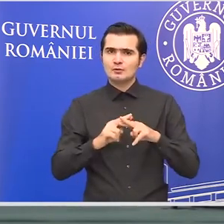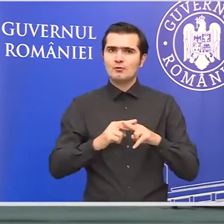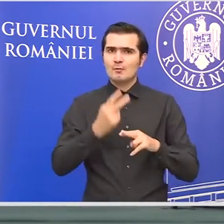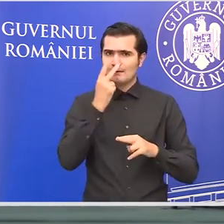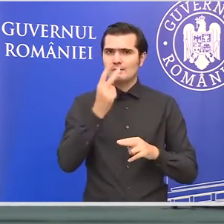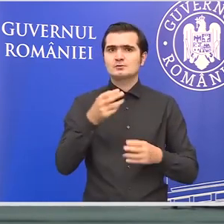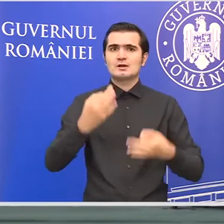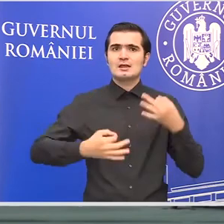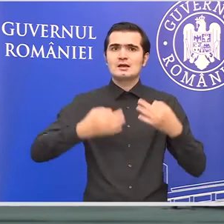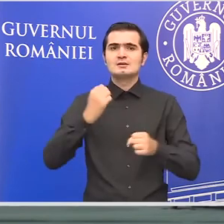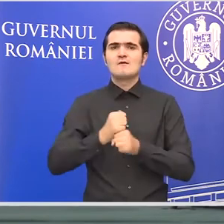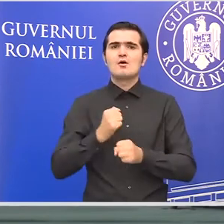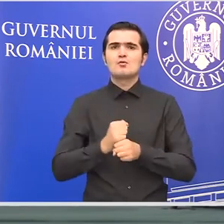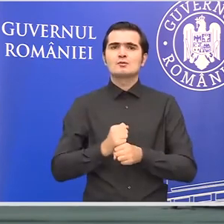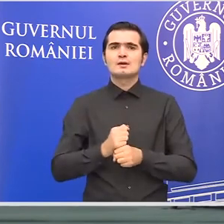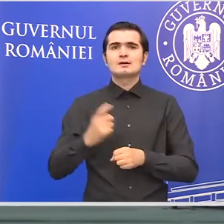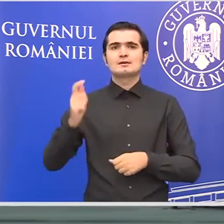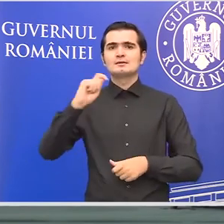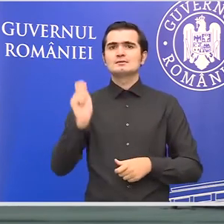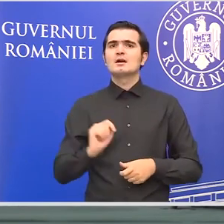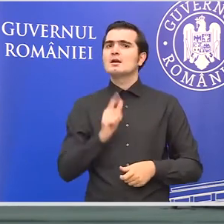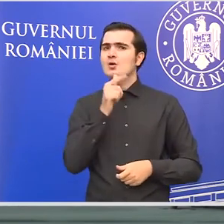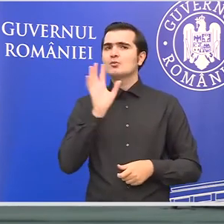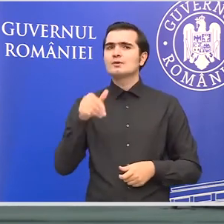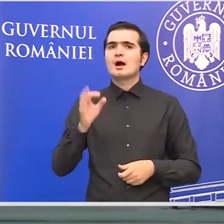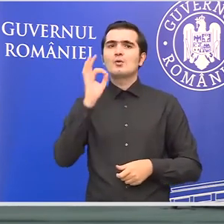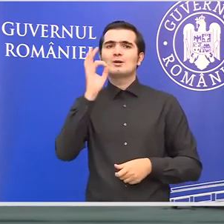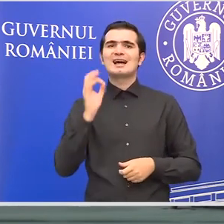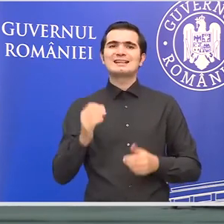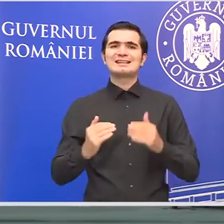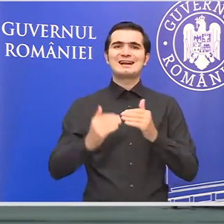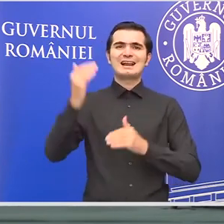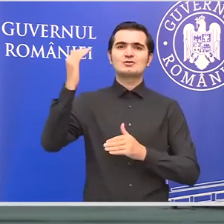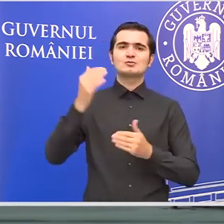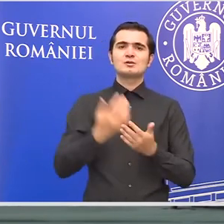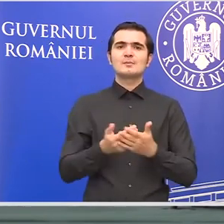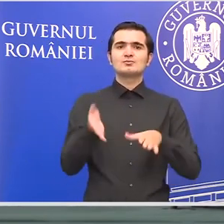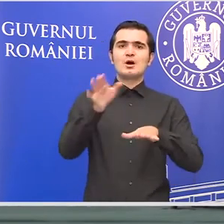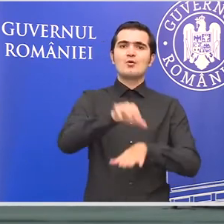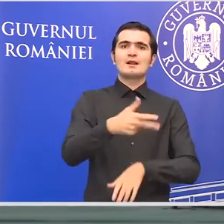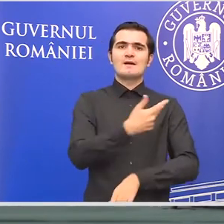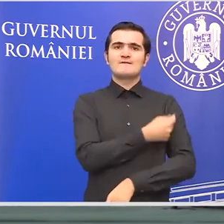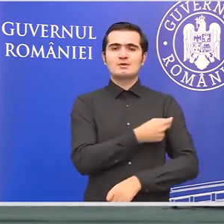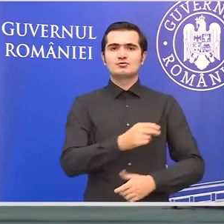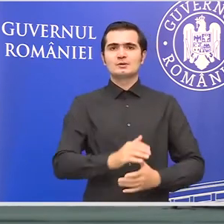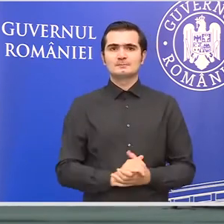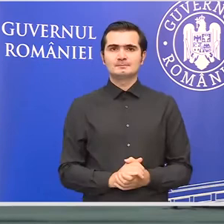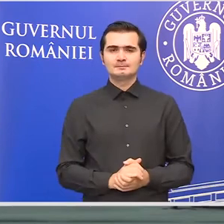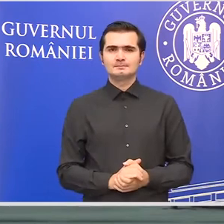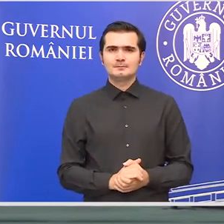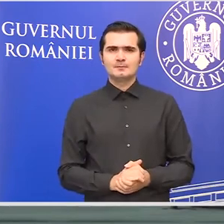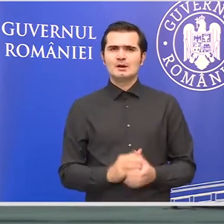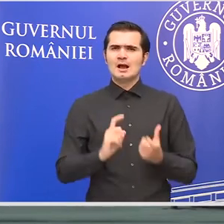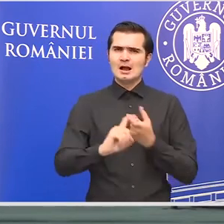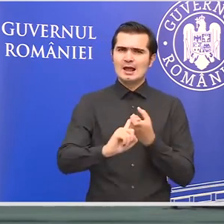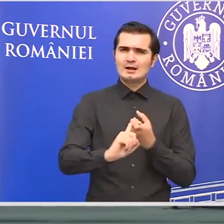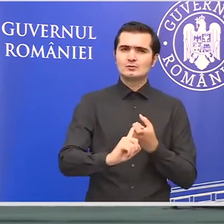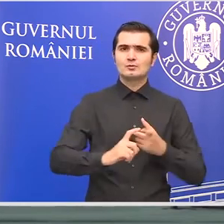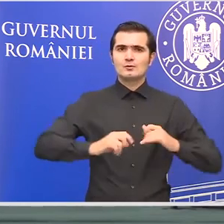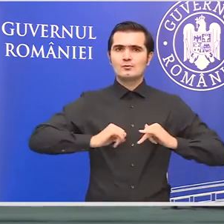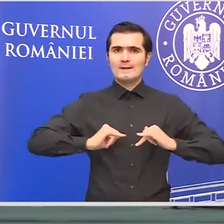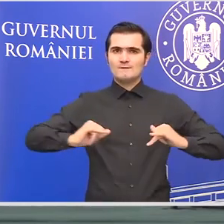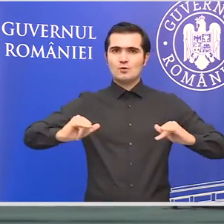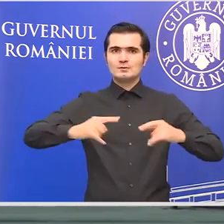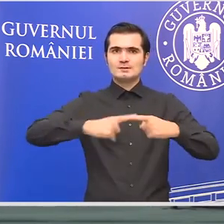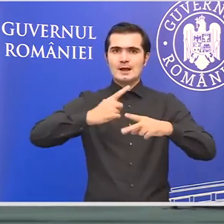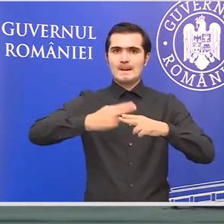efectuate în țările care au o rată crescută a acoperirii vaccinale. În ceea ce privește evoluția